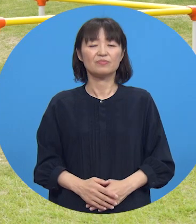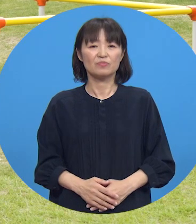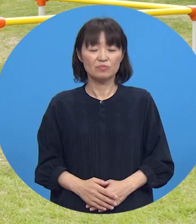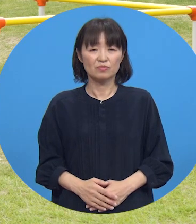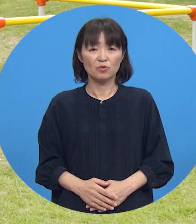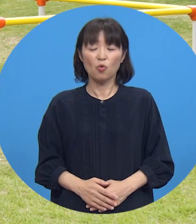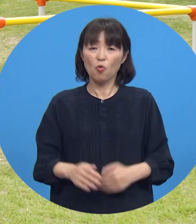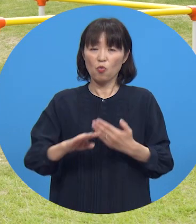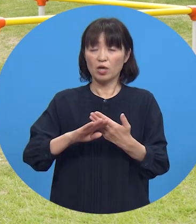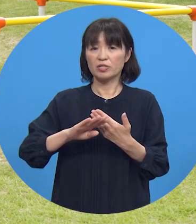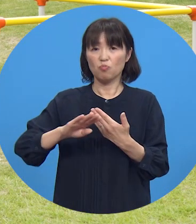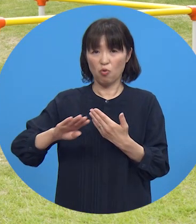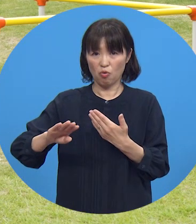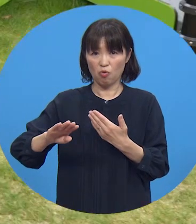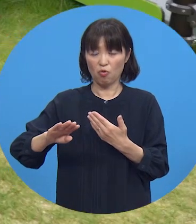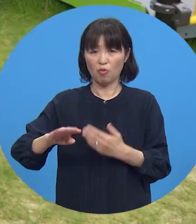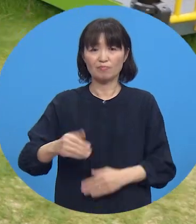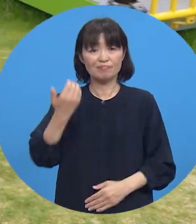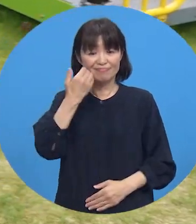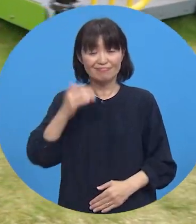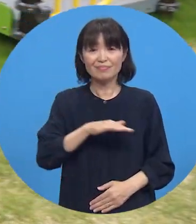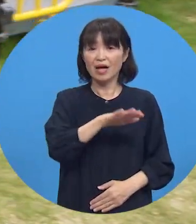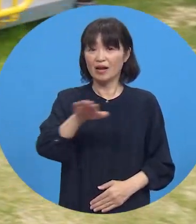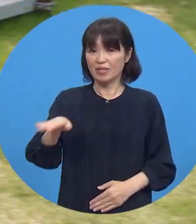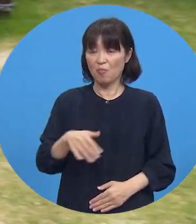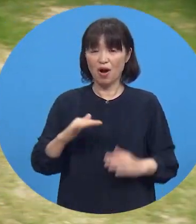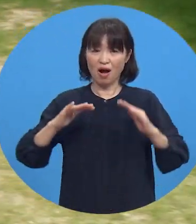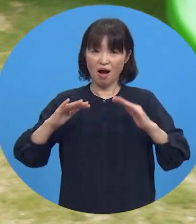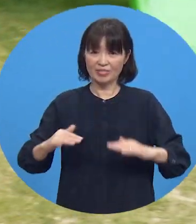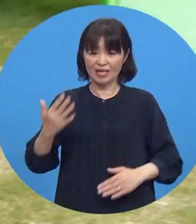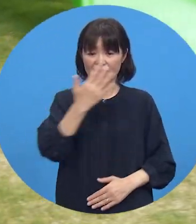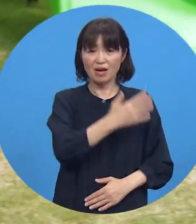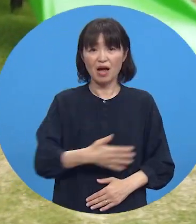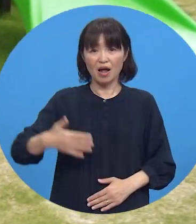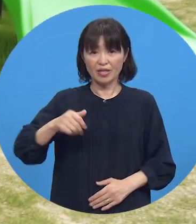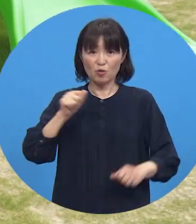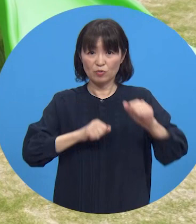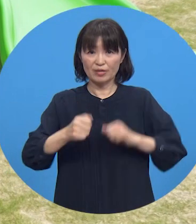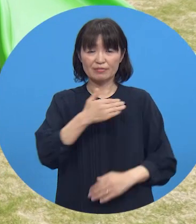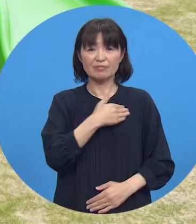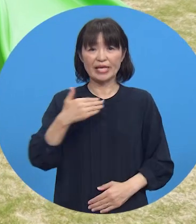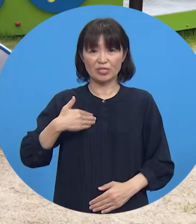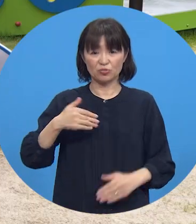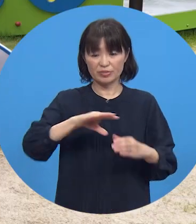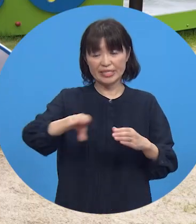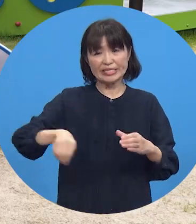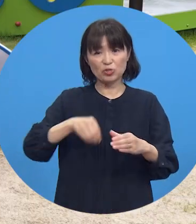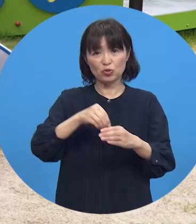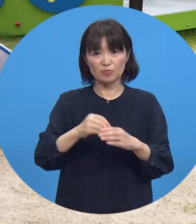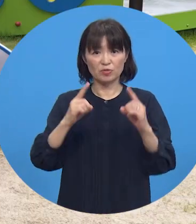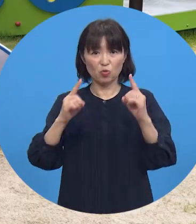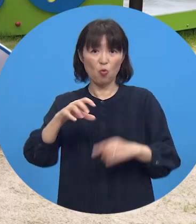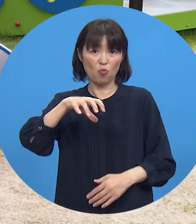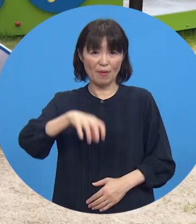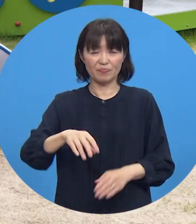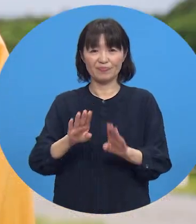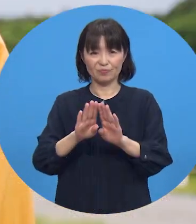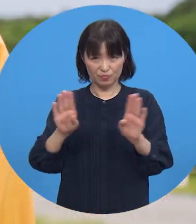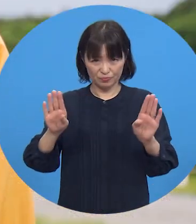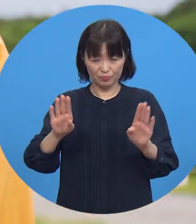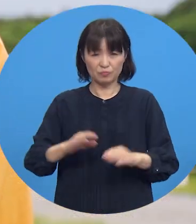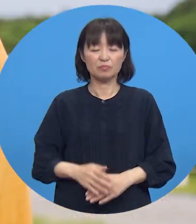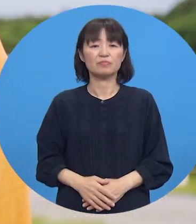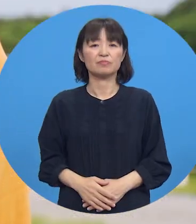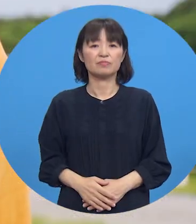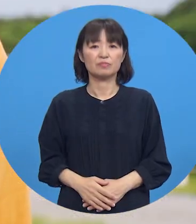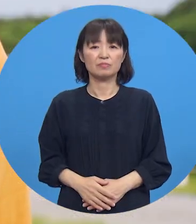園内には他にも誰でも安全に体を動かせるインクルーシブ公園もオープン。 スロープがついている